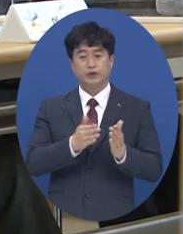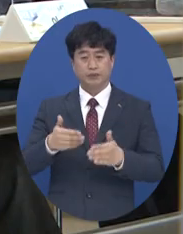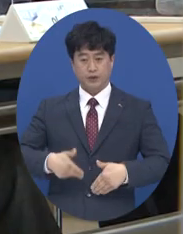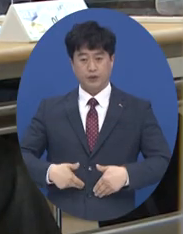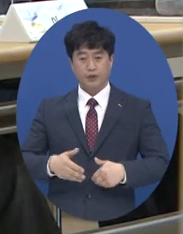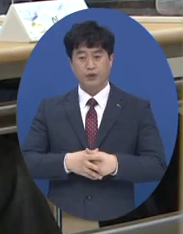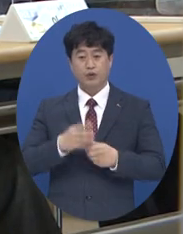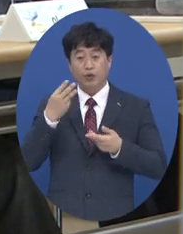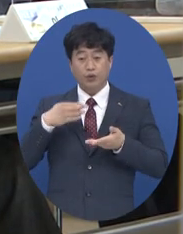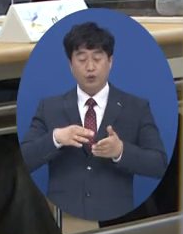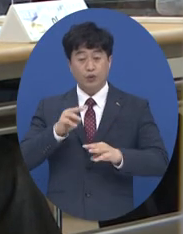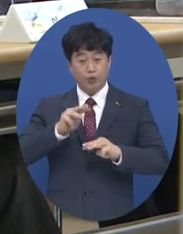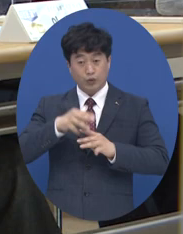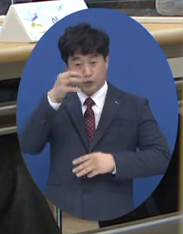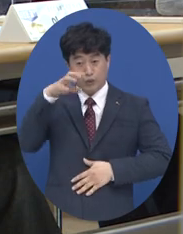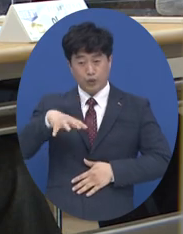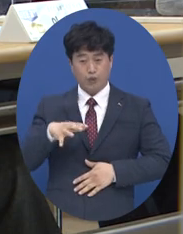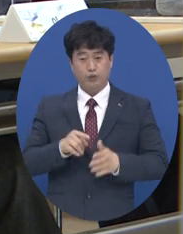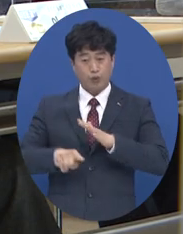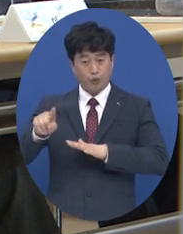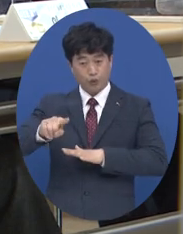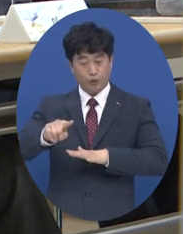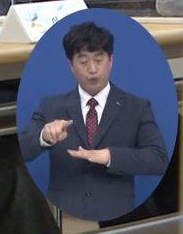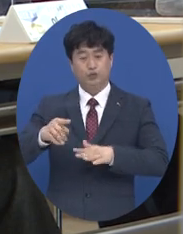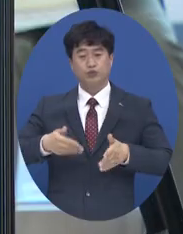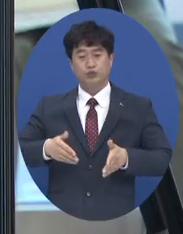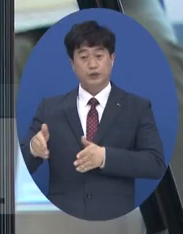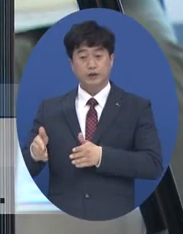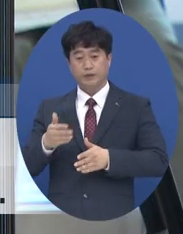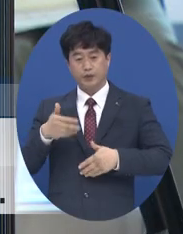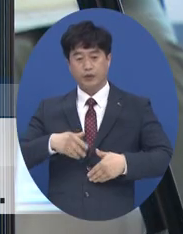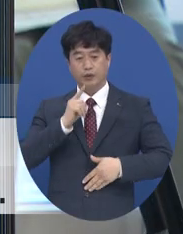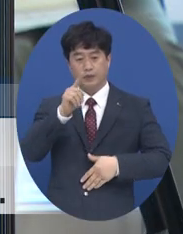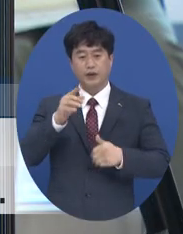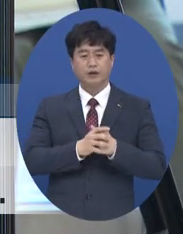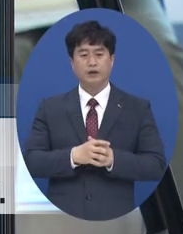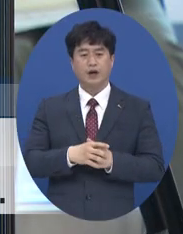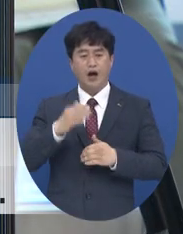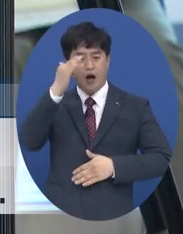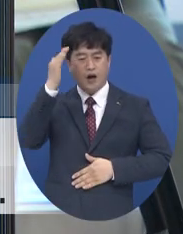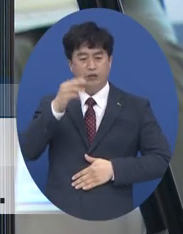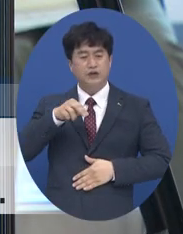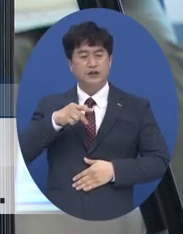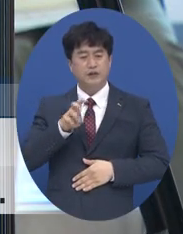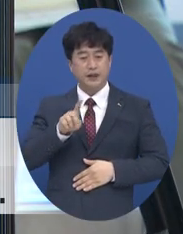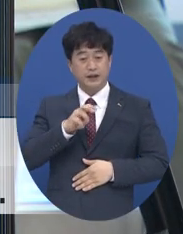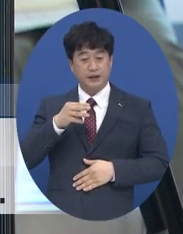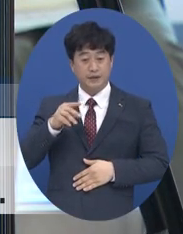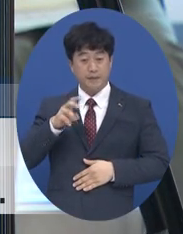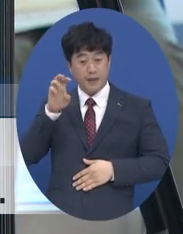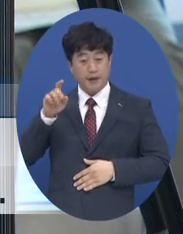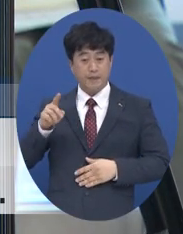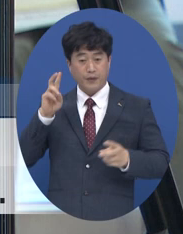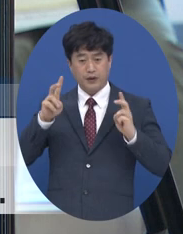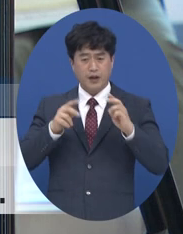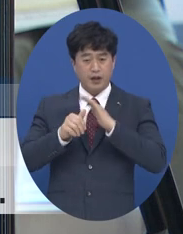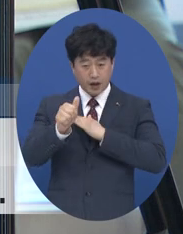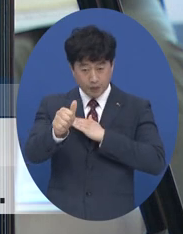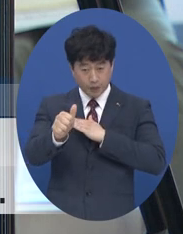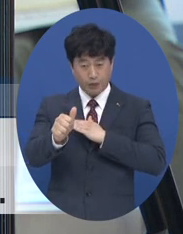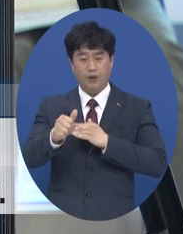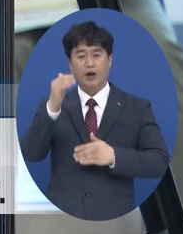경기도 농업기술원과 선도적으로 할수 있을 것 같다고 밝혔습니다. 저희가 국내 스마트팜 업계 대표 주자로서